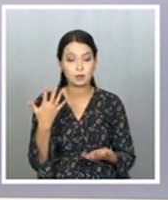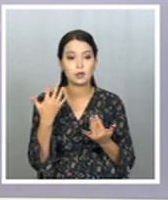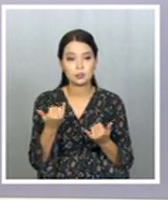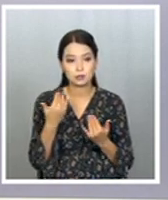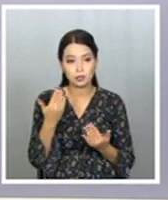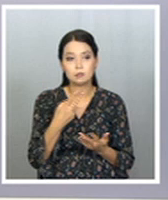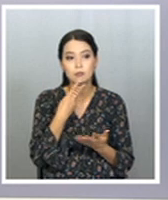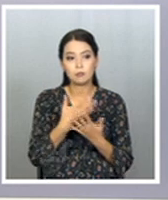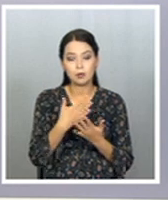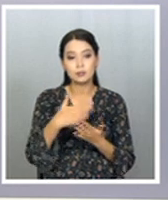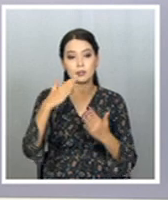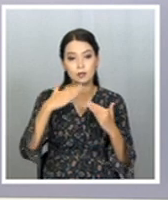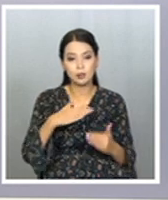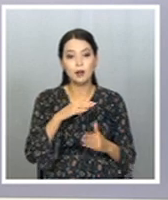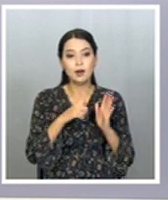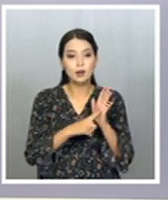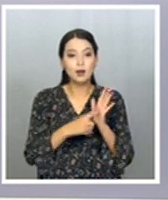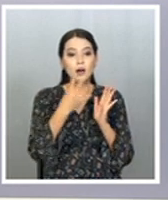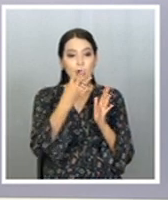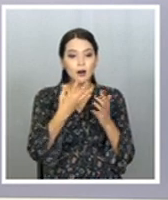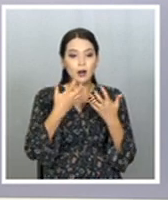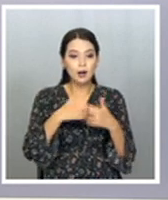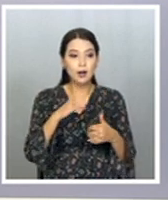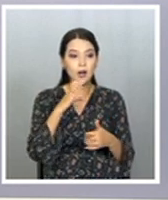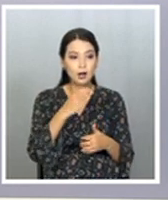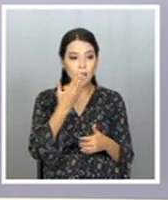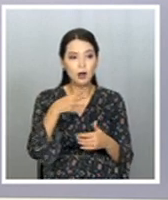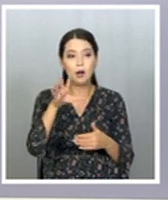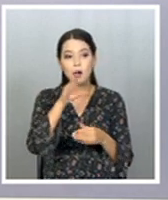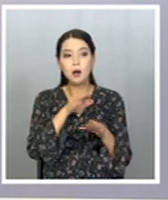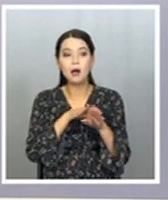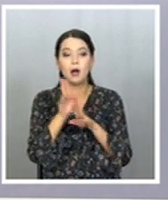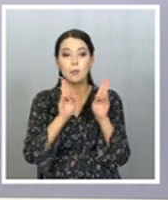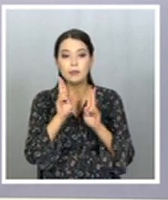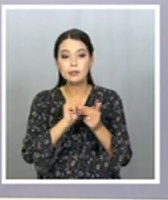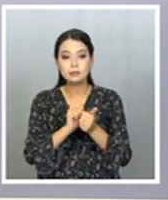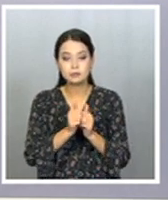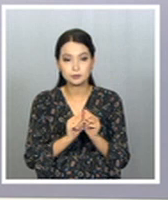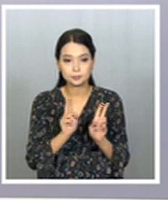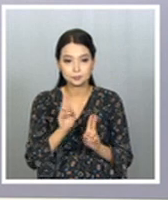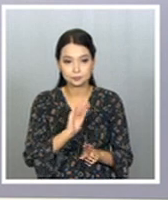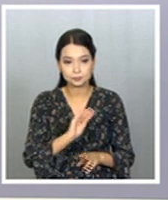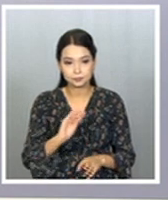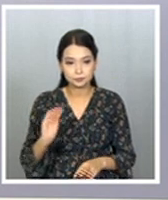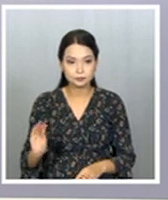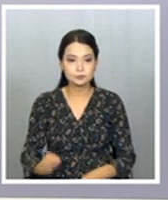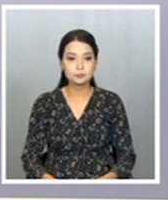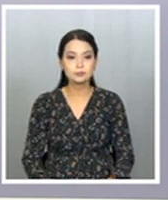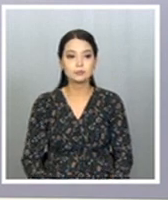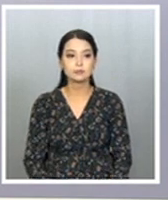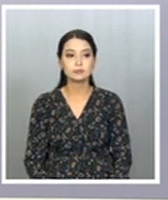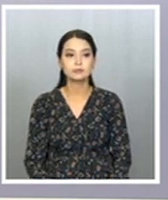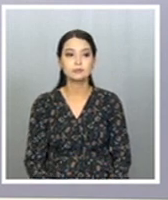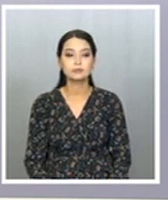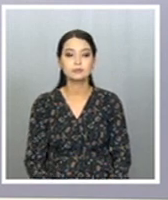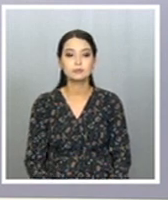Сонда 7-ден 4 теру тең, формуланы алып барып орнына қоямыз. Нәтижесінде бізде алымында 7 факториал,